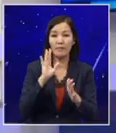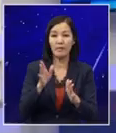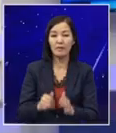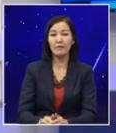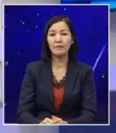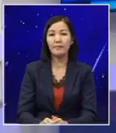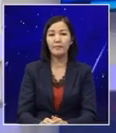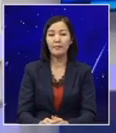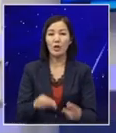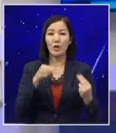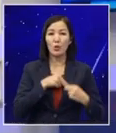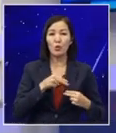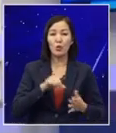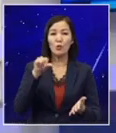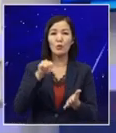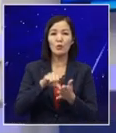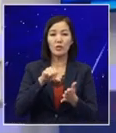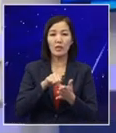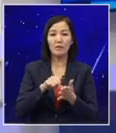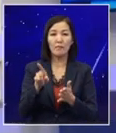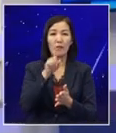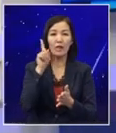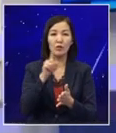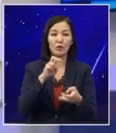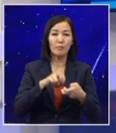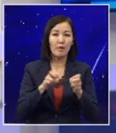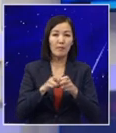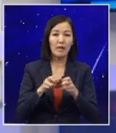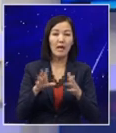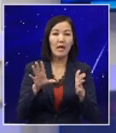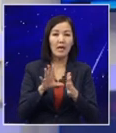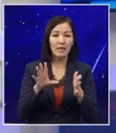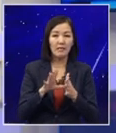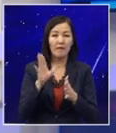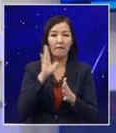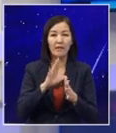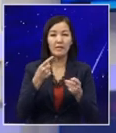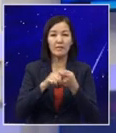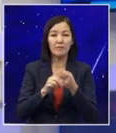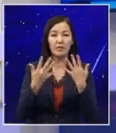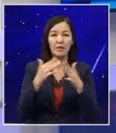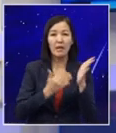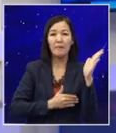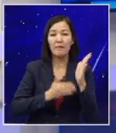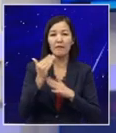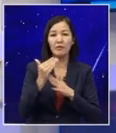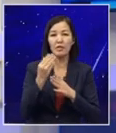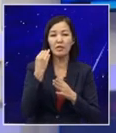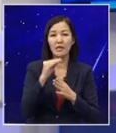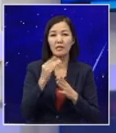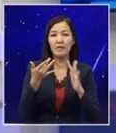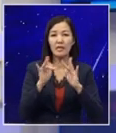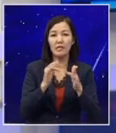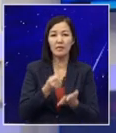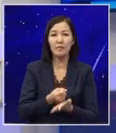лучших. Трудоустройство маргинальной молодежи, проблемы электрификации и водоснабжения села, повышение качества интернета и